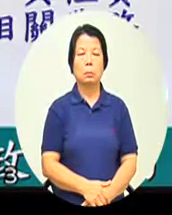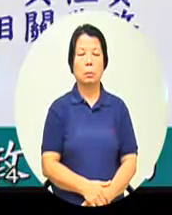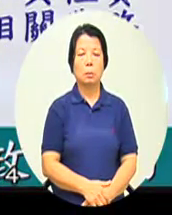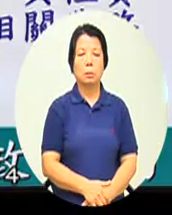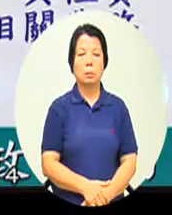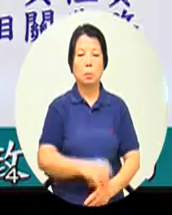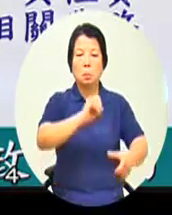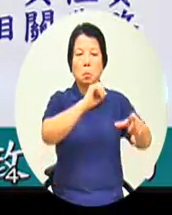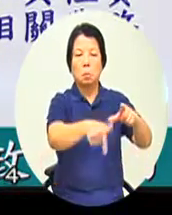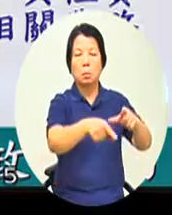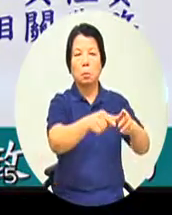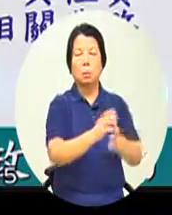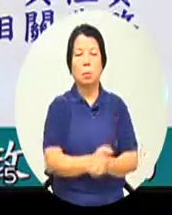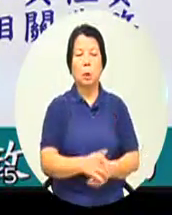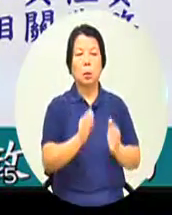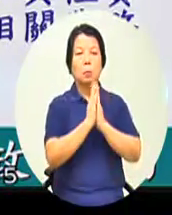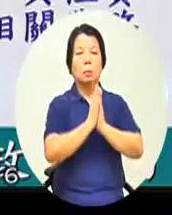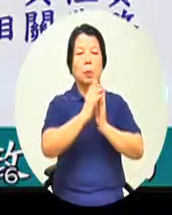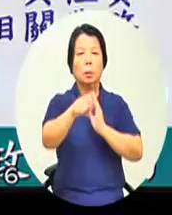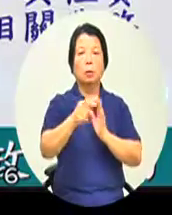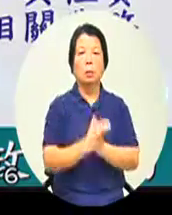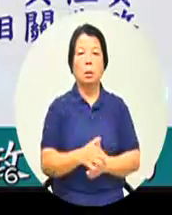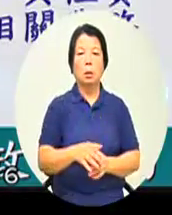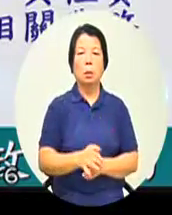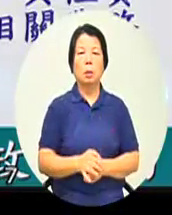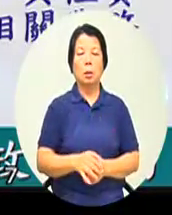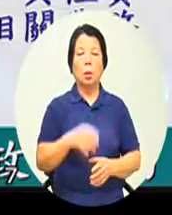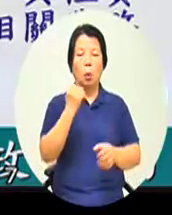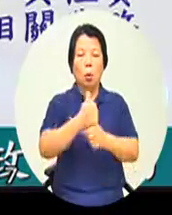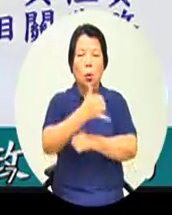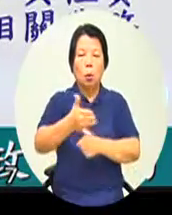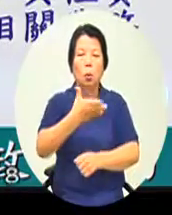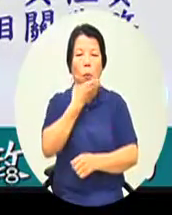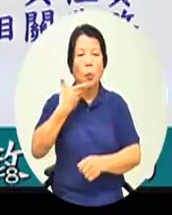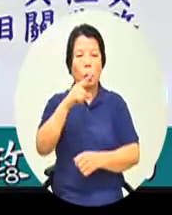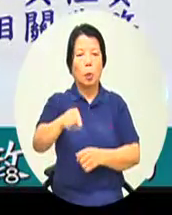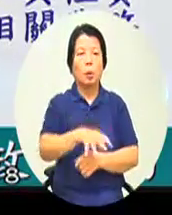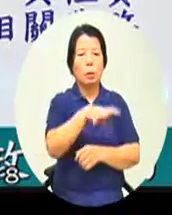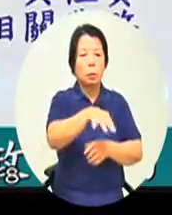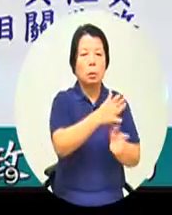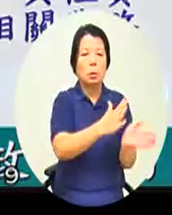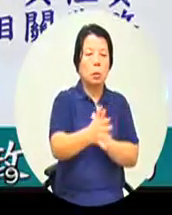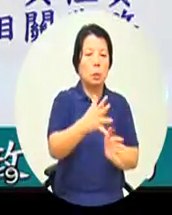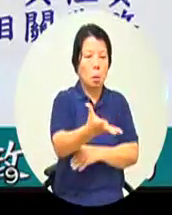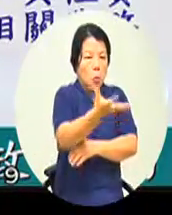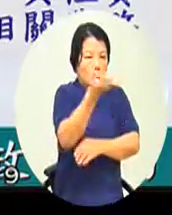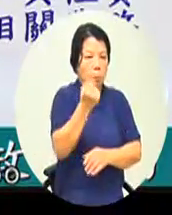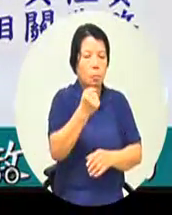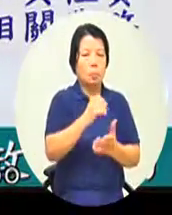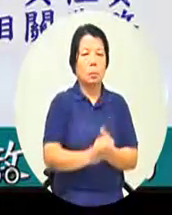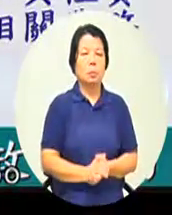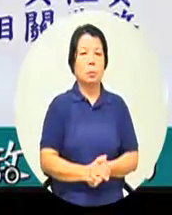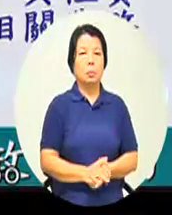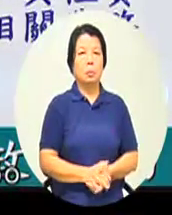厂商啊，去拜托人家员工福利社用外聘的经理啊，迄权力之大，权力之